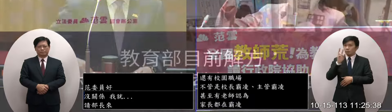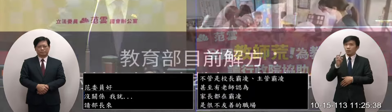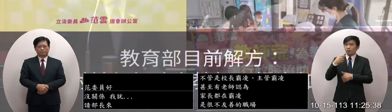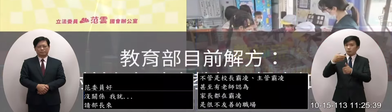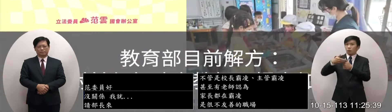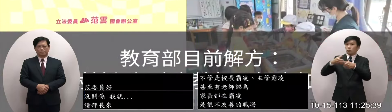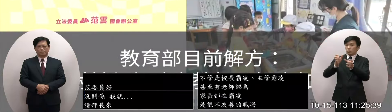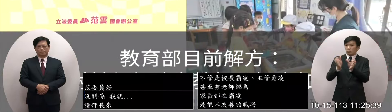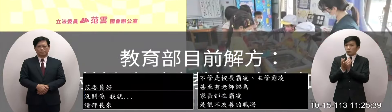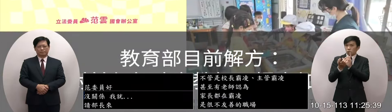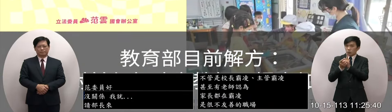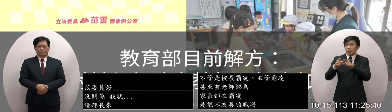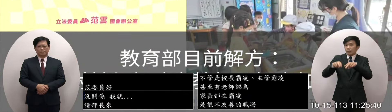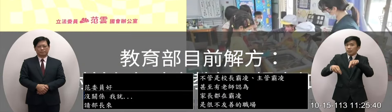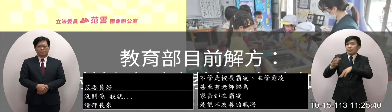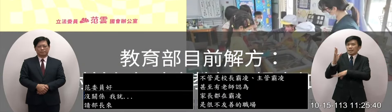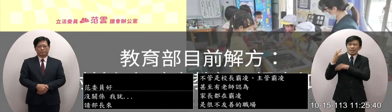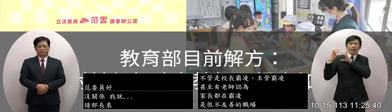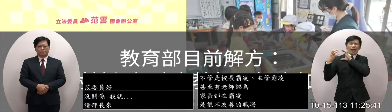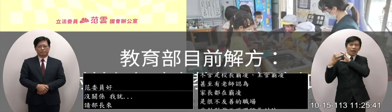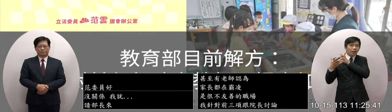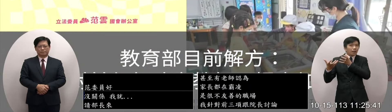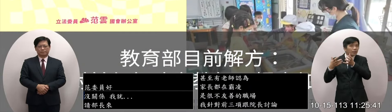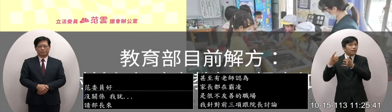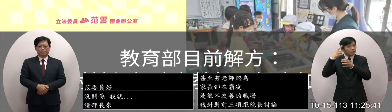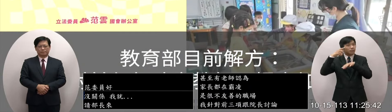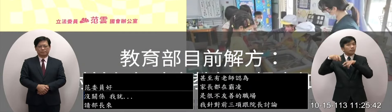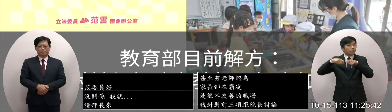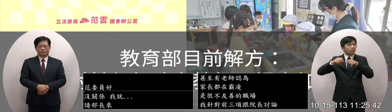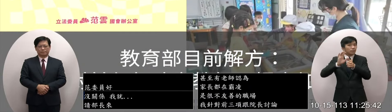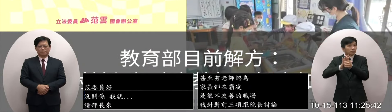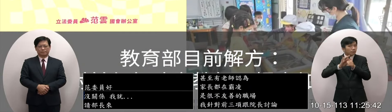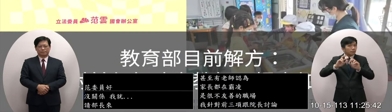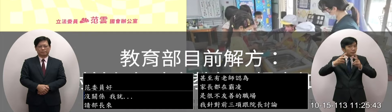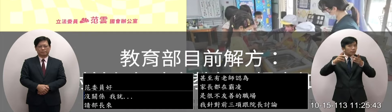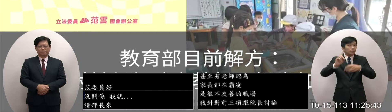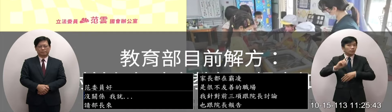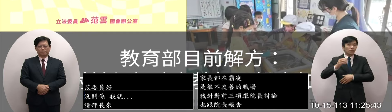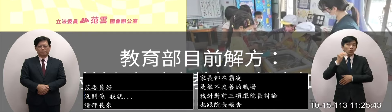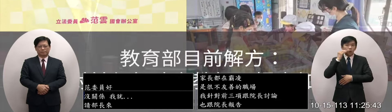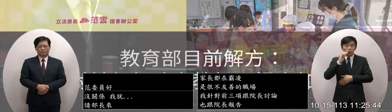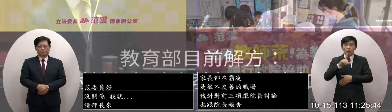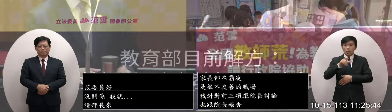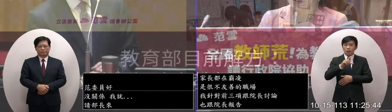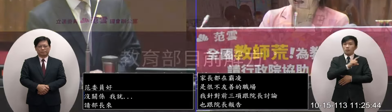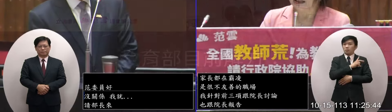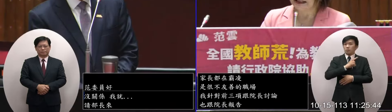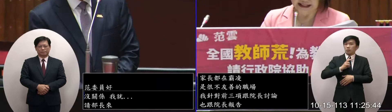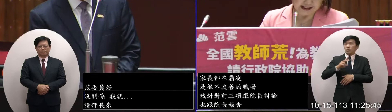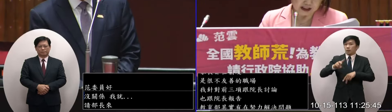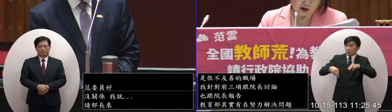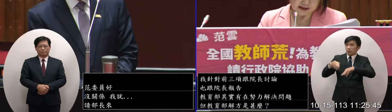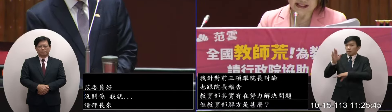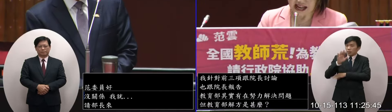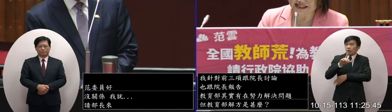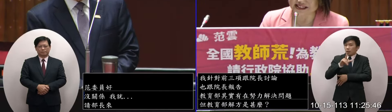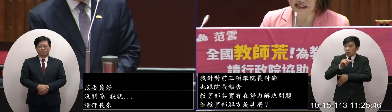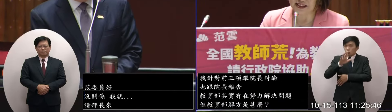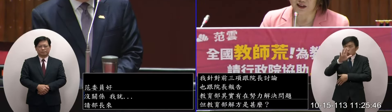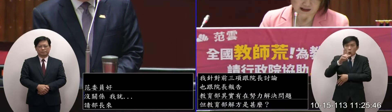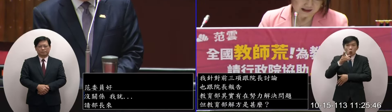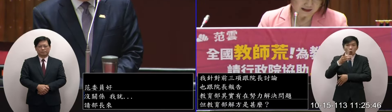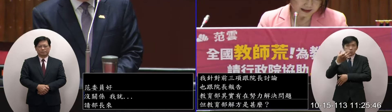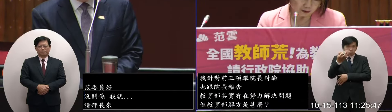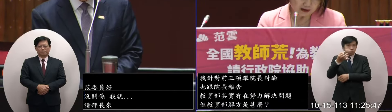育部针对行政繁重哦，目前的解方是针对兼任的行政教师提高加